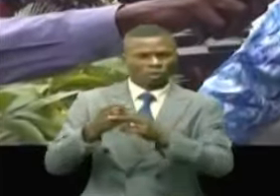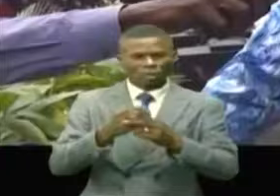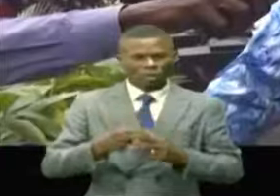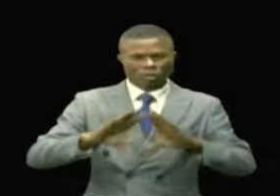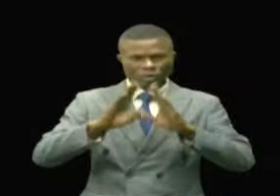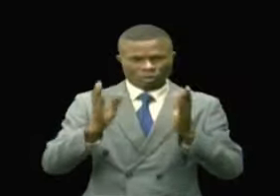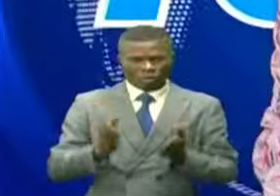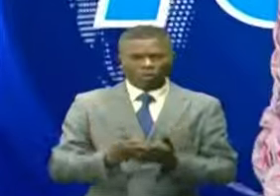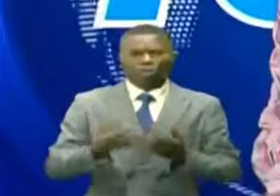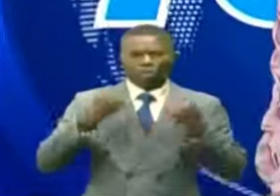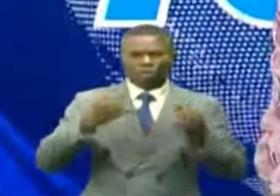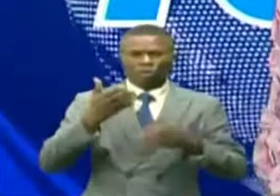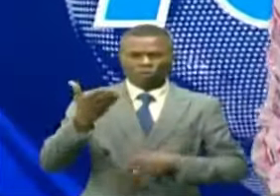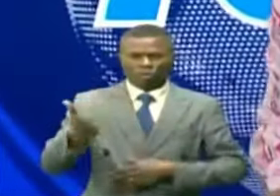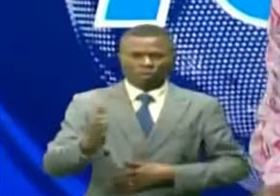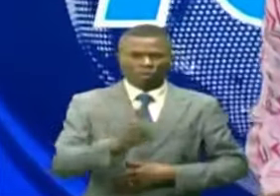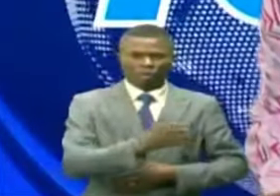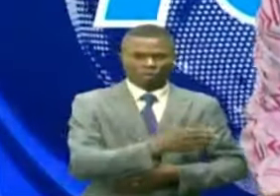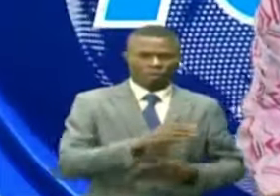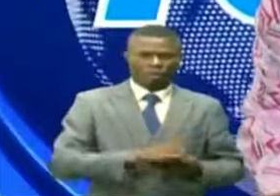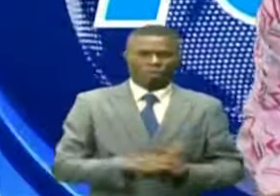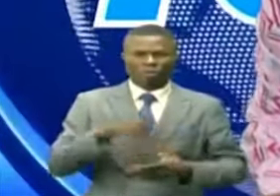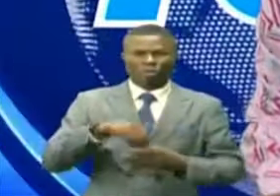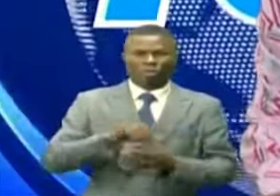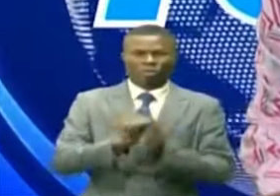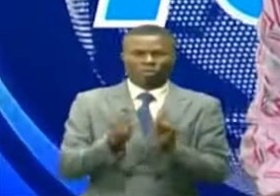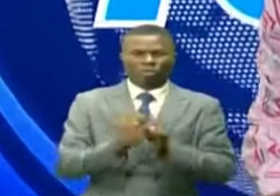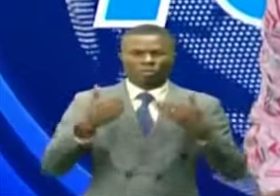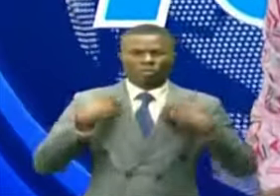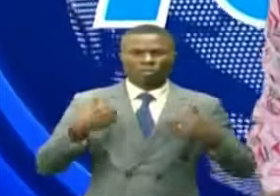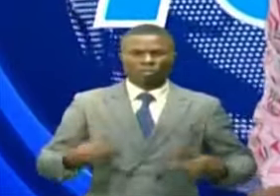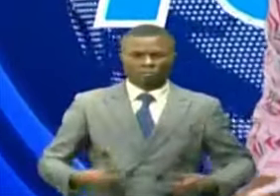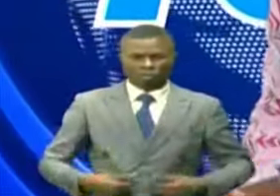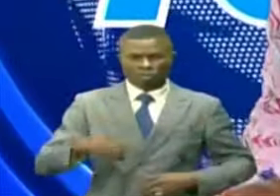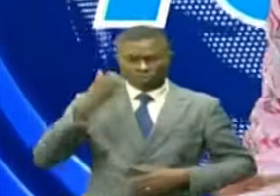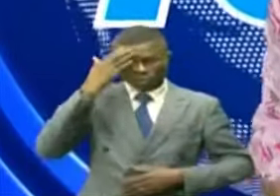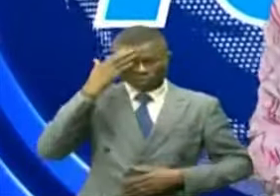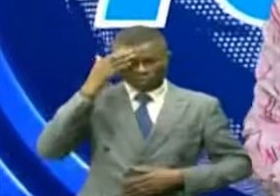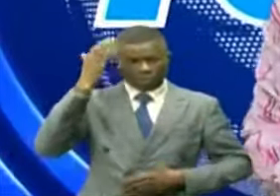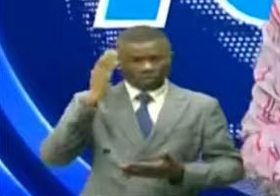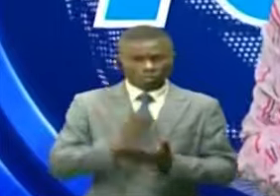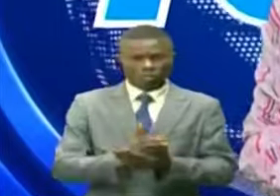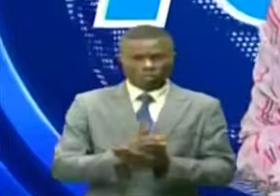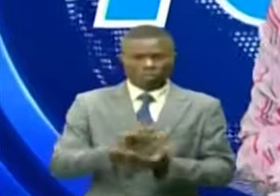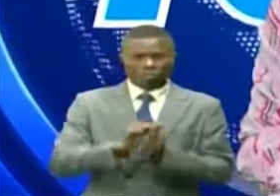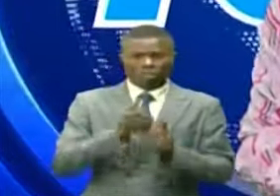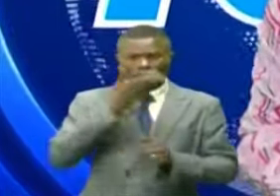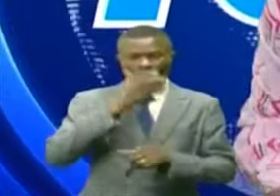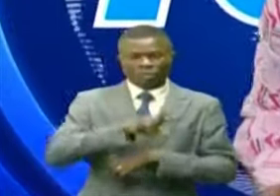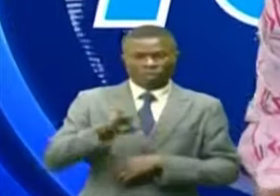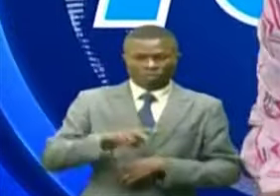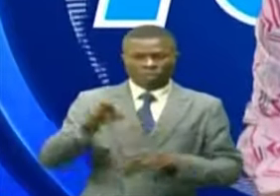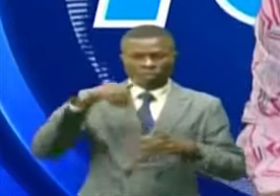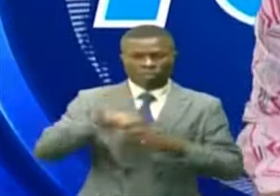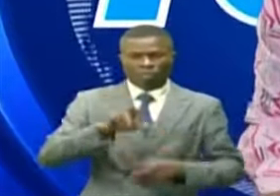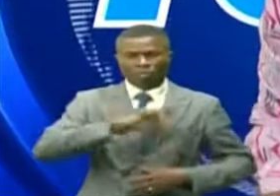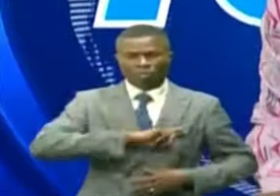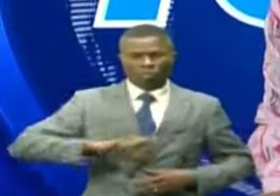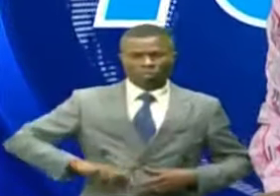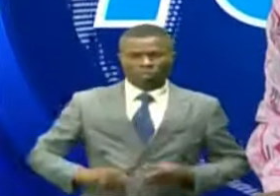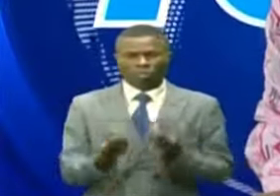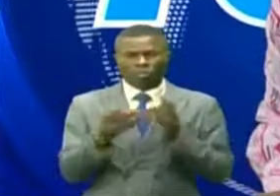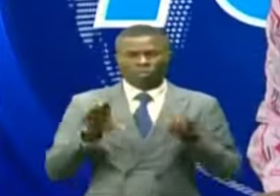leur csus dans le chapitre de la santé sachez que pour lutter contre la covid-19 en République